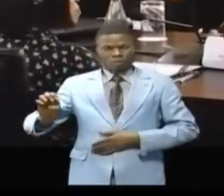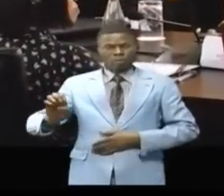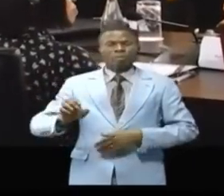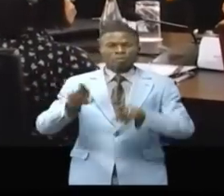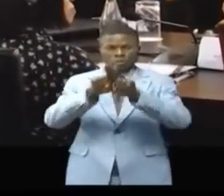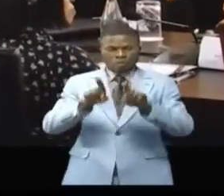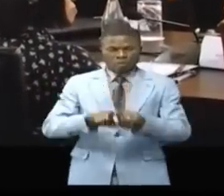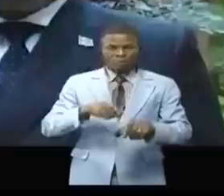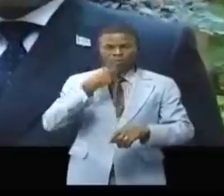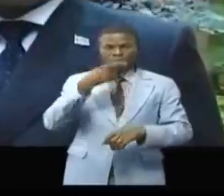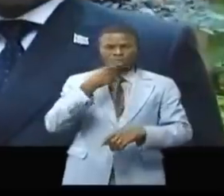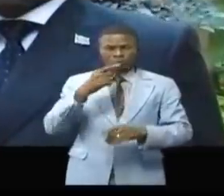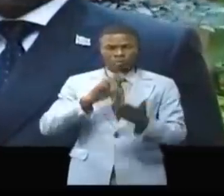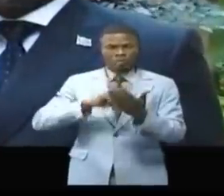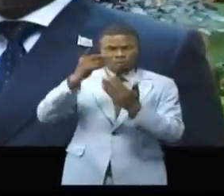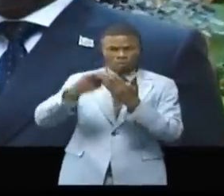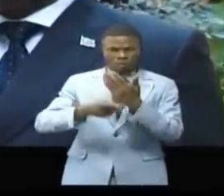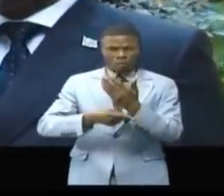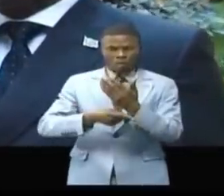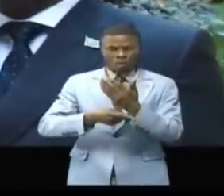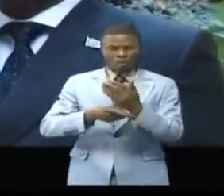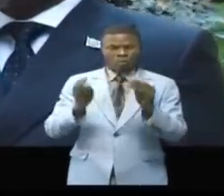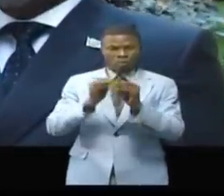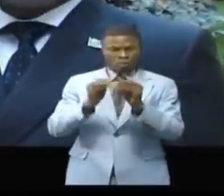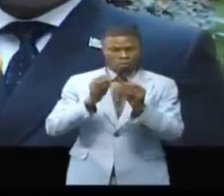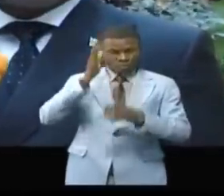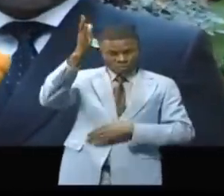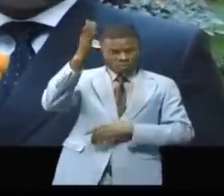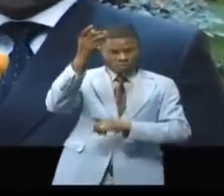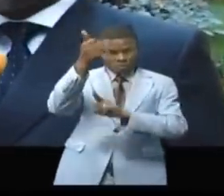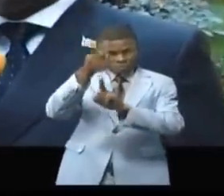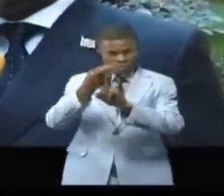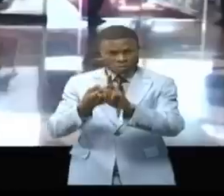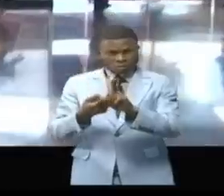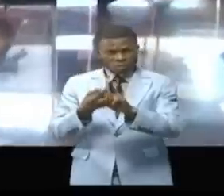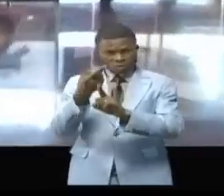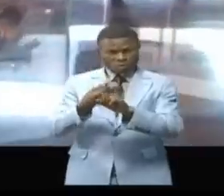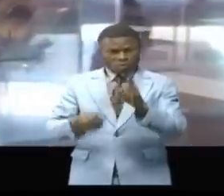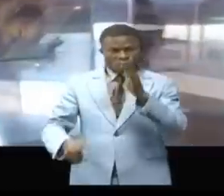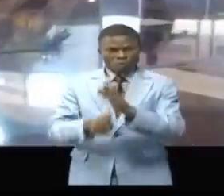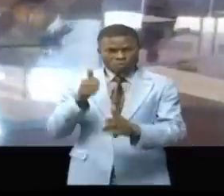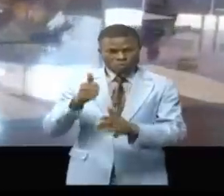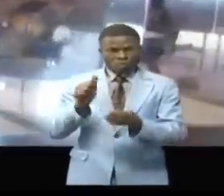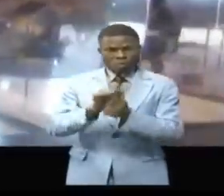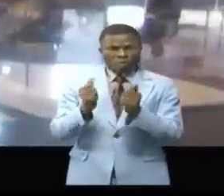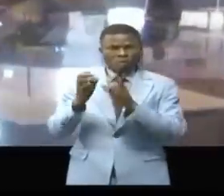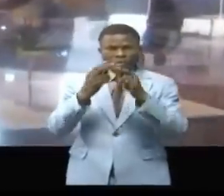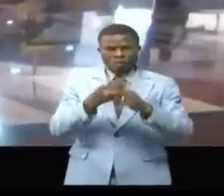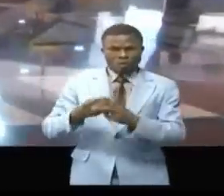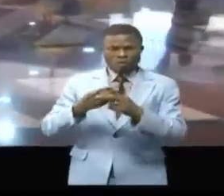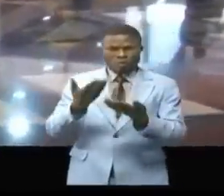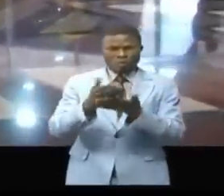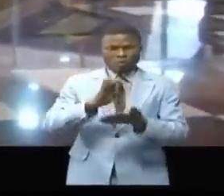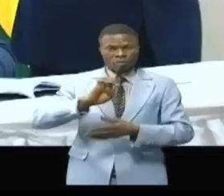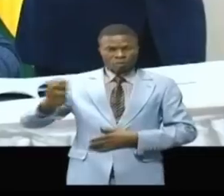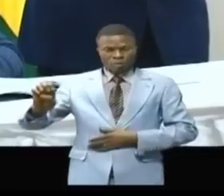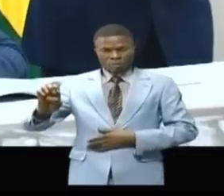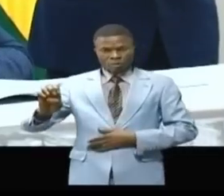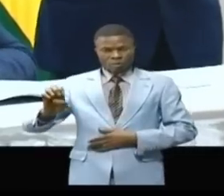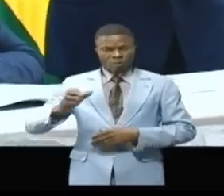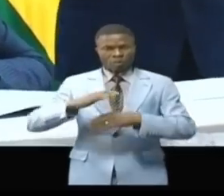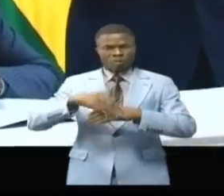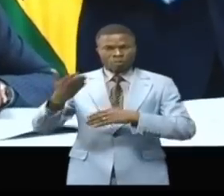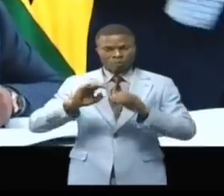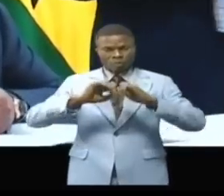à l'ordre du jour de cette réunion de New York, la situation sécuritaire à l'Est du pays. Avant de prendre congé de